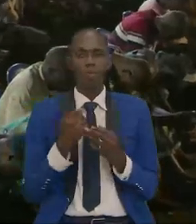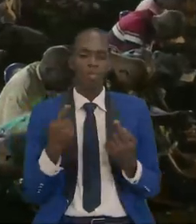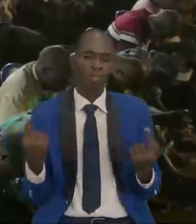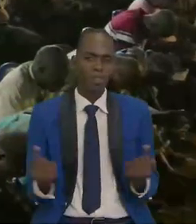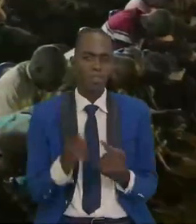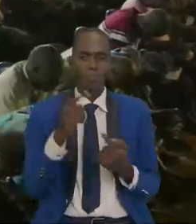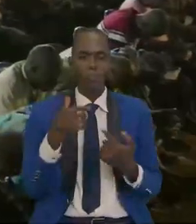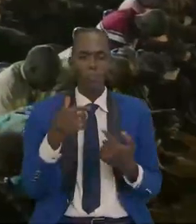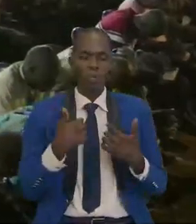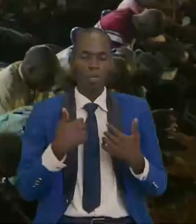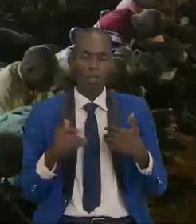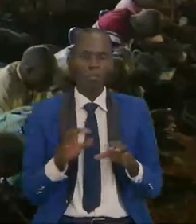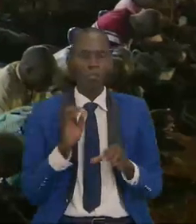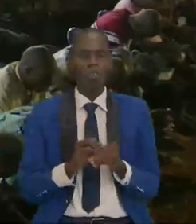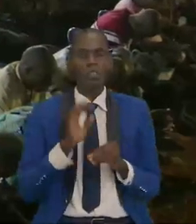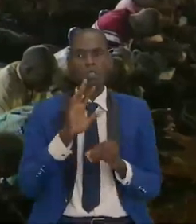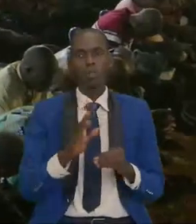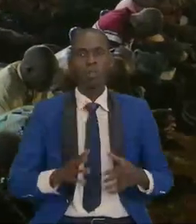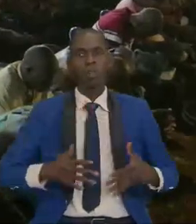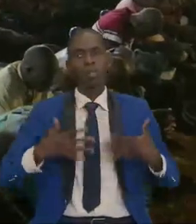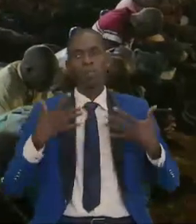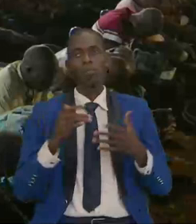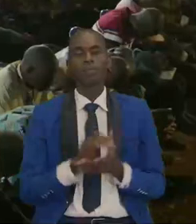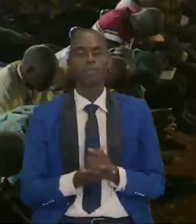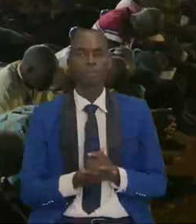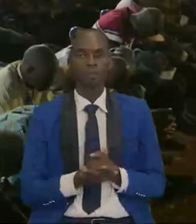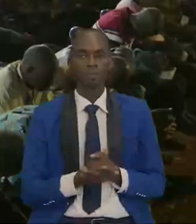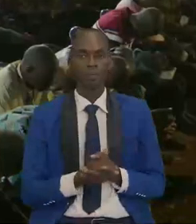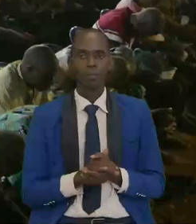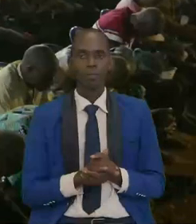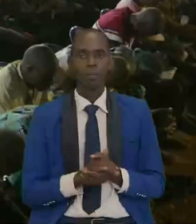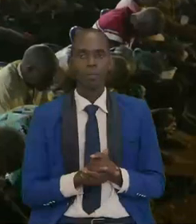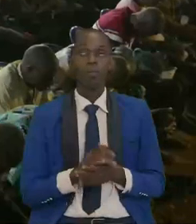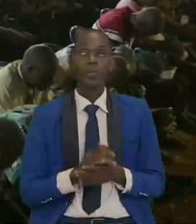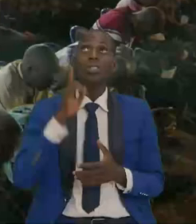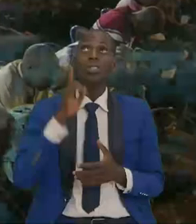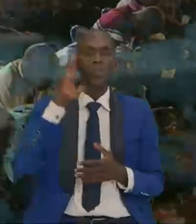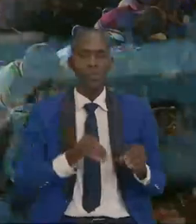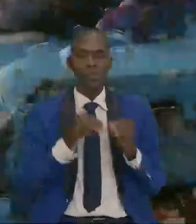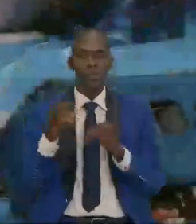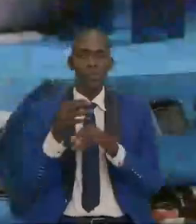Il pardonnera tous les péchés que tu auras commis dans ta vie.